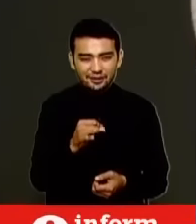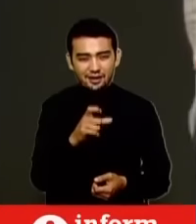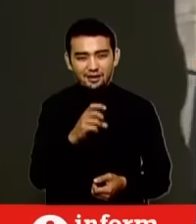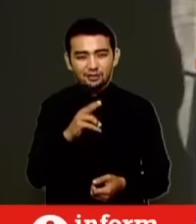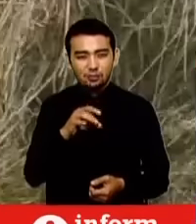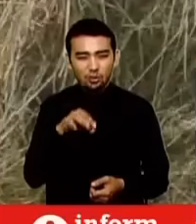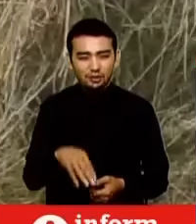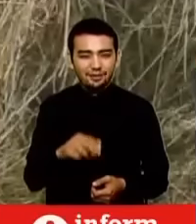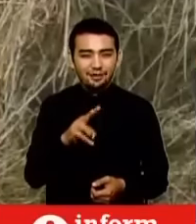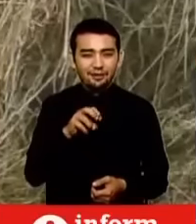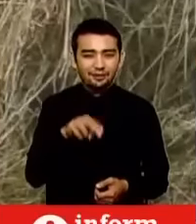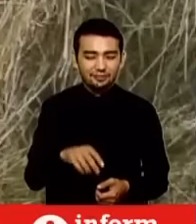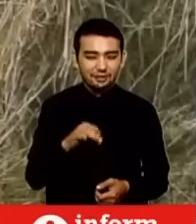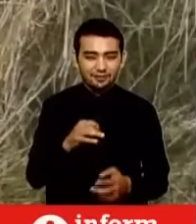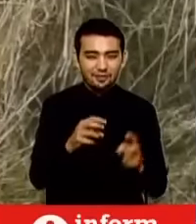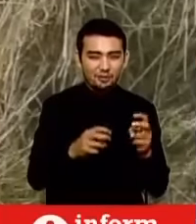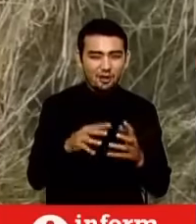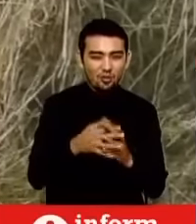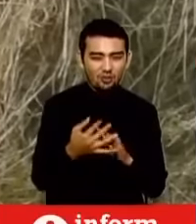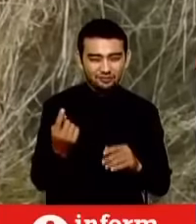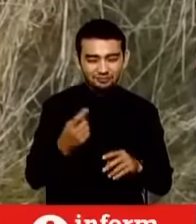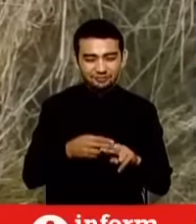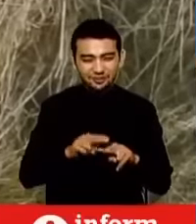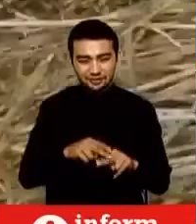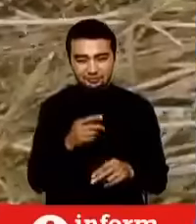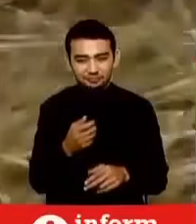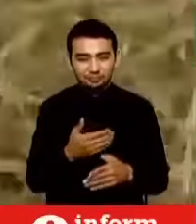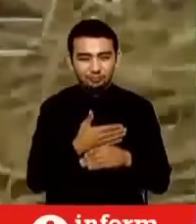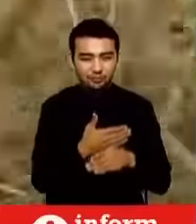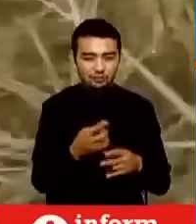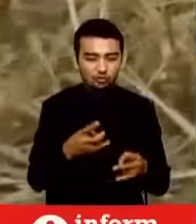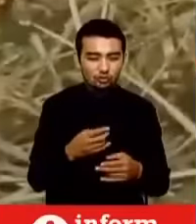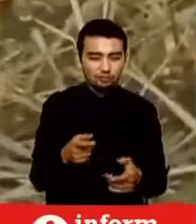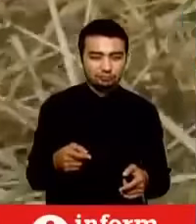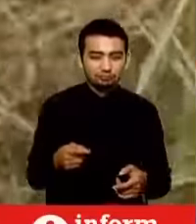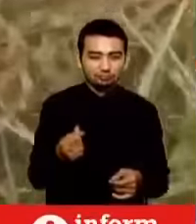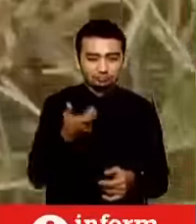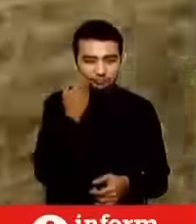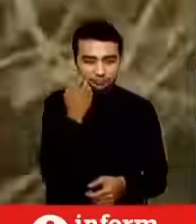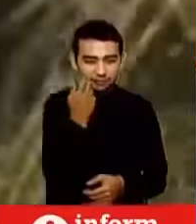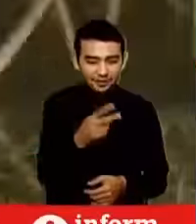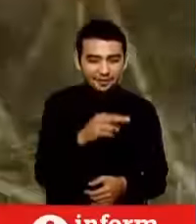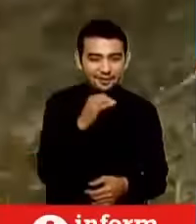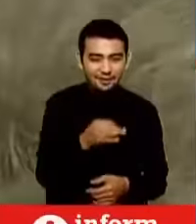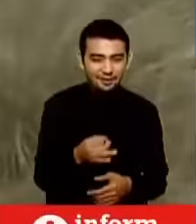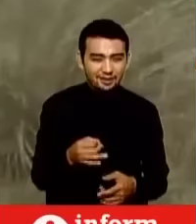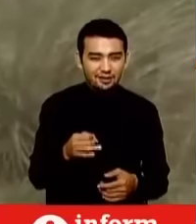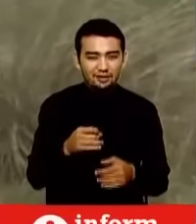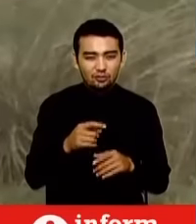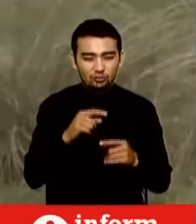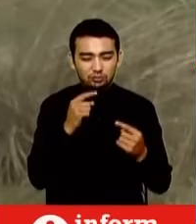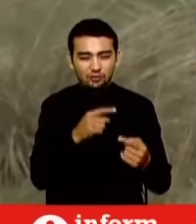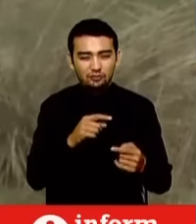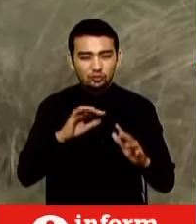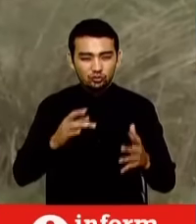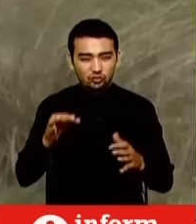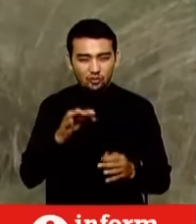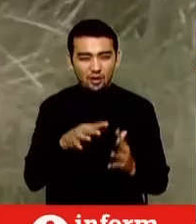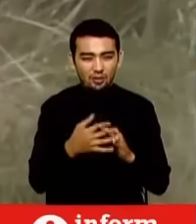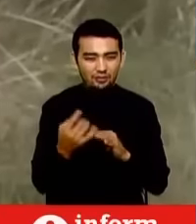дать фермерам возможность зарабатывать, а цену на рынке поддерживать за счет дешевого импорта. В противном случае в перспективе крестьянские хозяйства